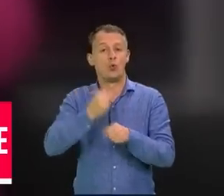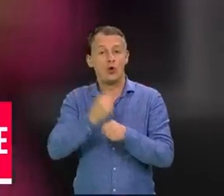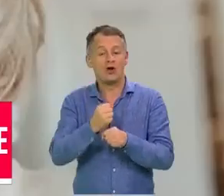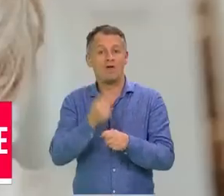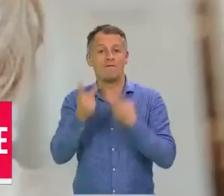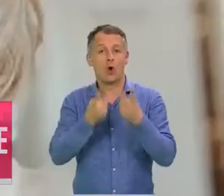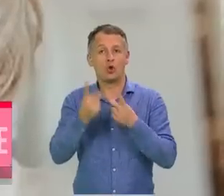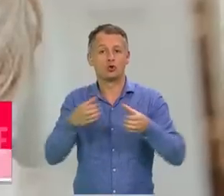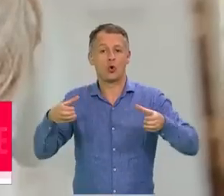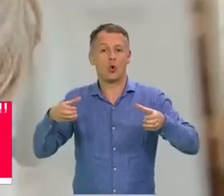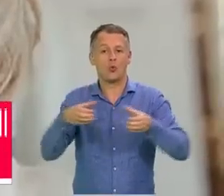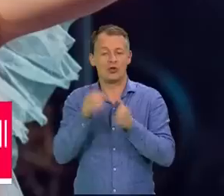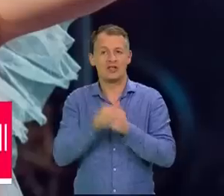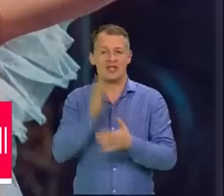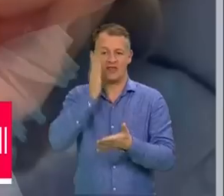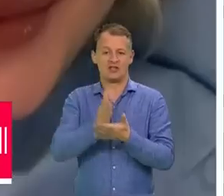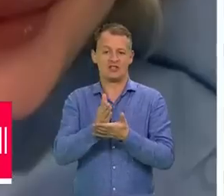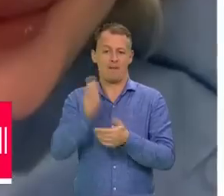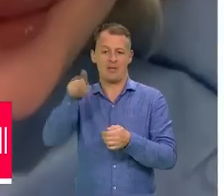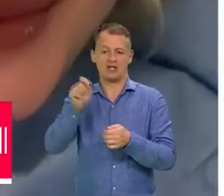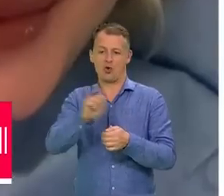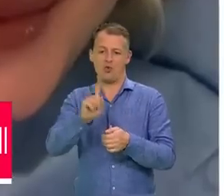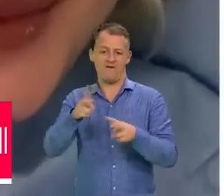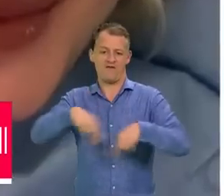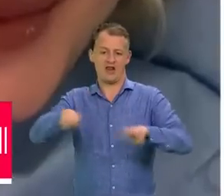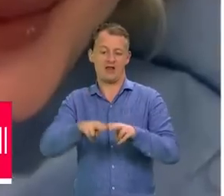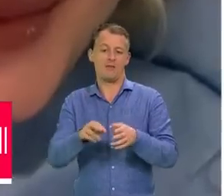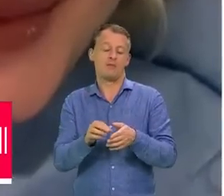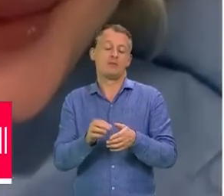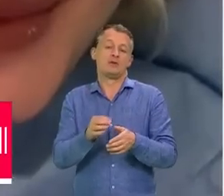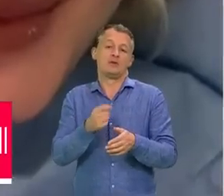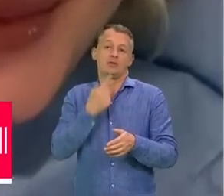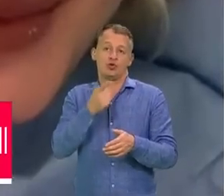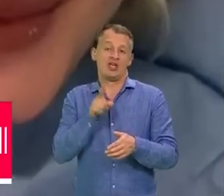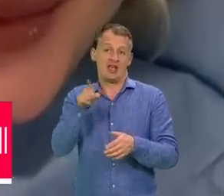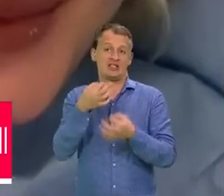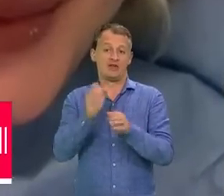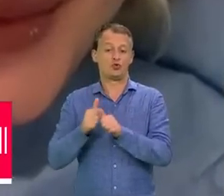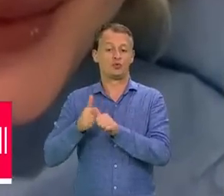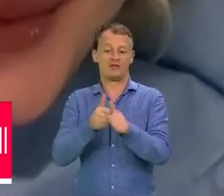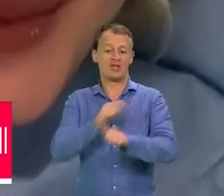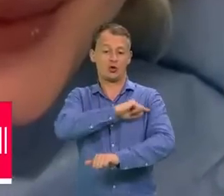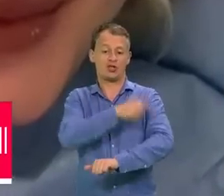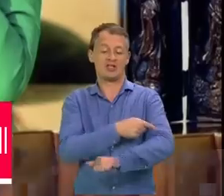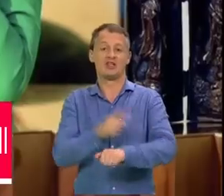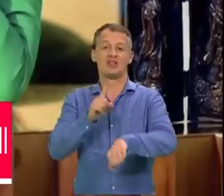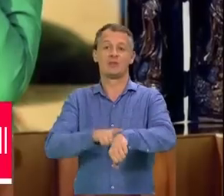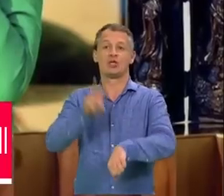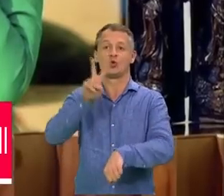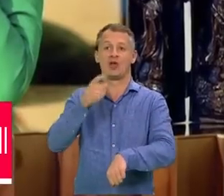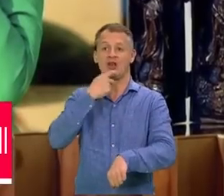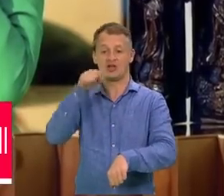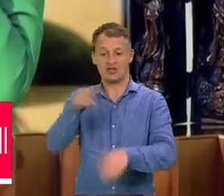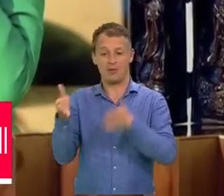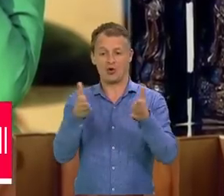comunității. Decizia magistraților, care nu este definitivă, presupune și ca Morodan să fie supravegheată de autorități timp de 2 ani.